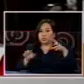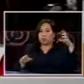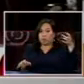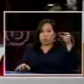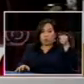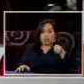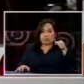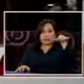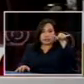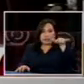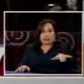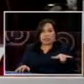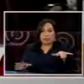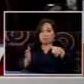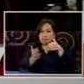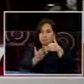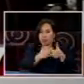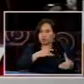pag-alis ng magiging akusado